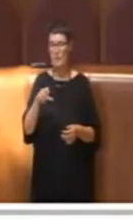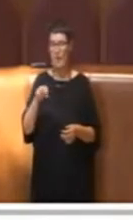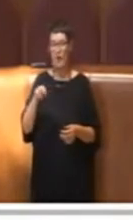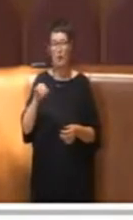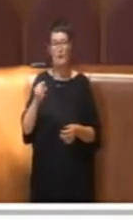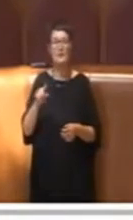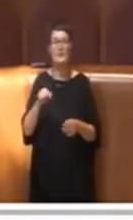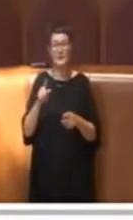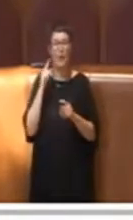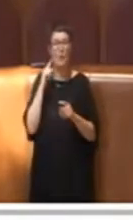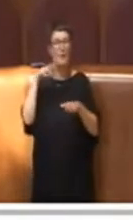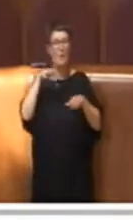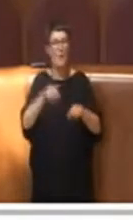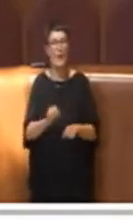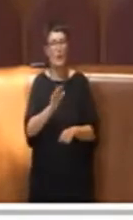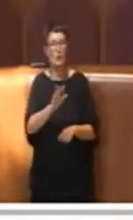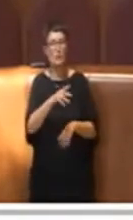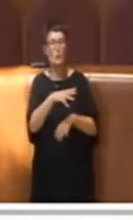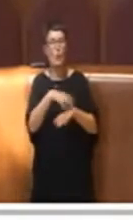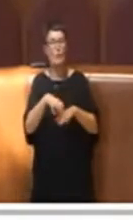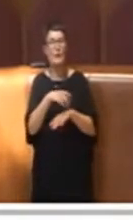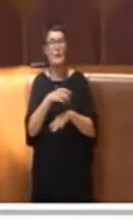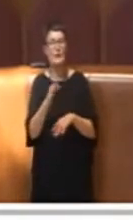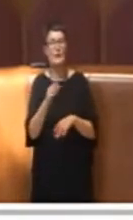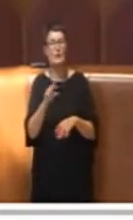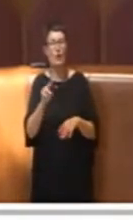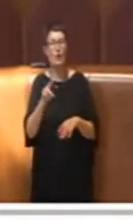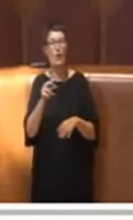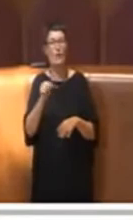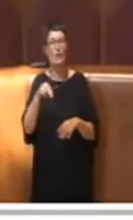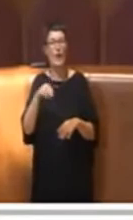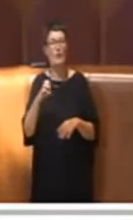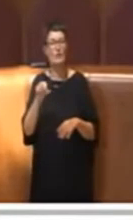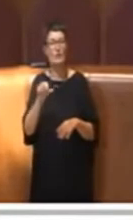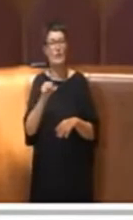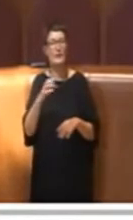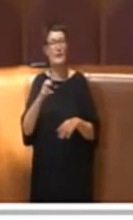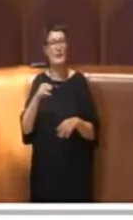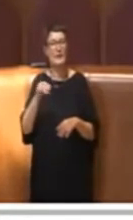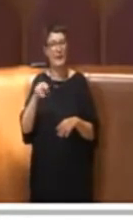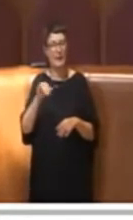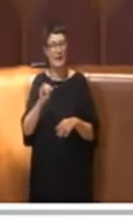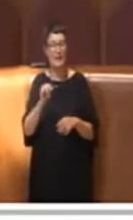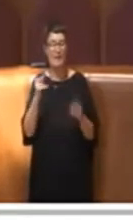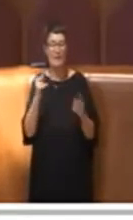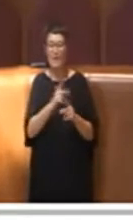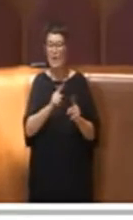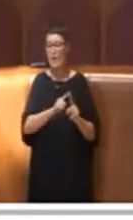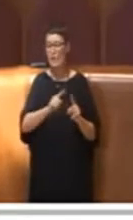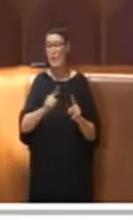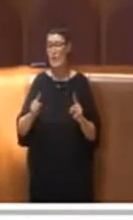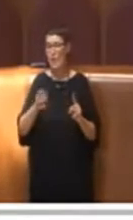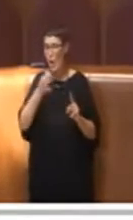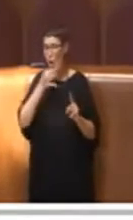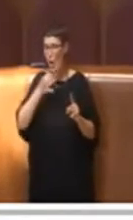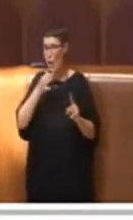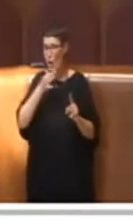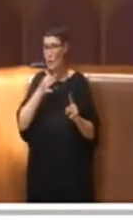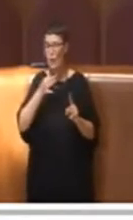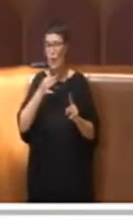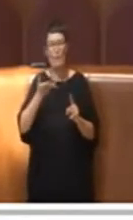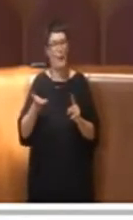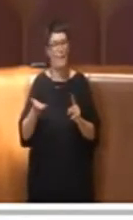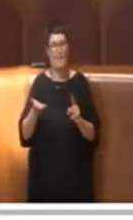Franceschini che però noi consideriamo troppo limitato nel tempo, cioè una durata fino a ottobre delle tutele non è sufficiente